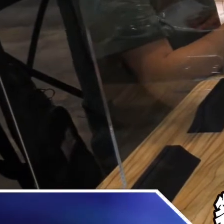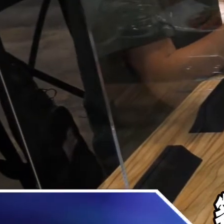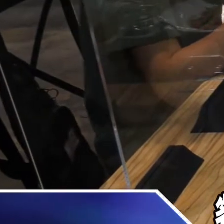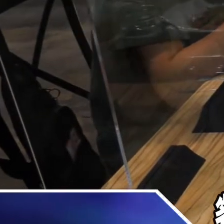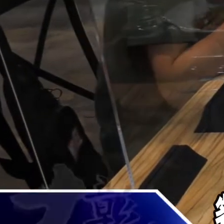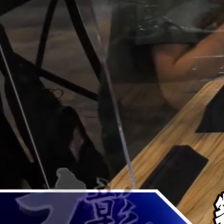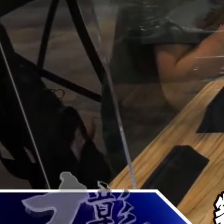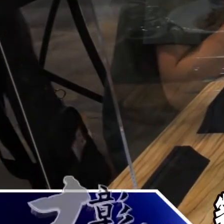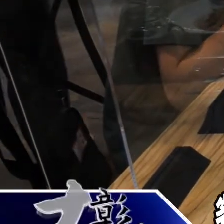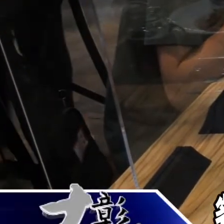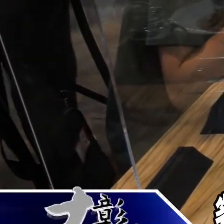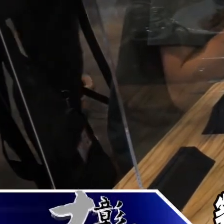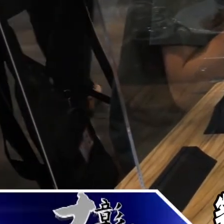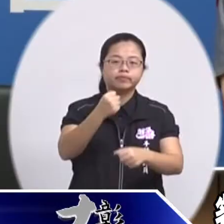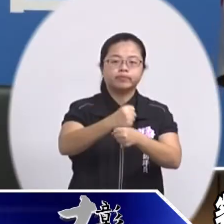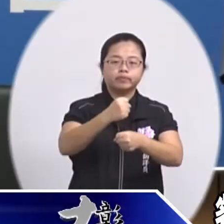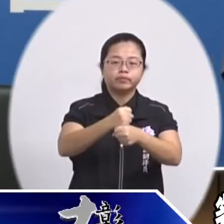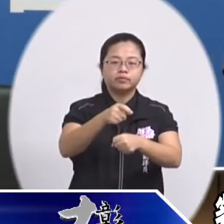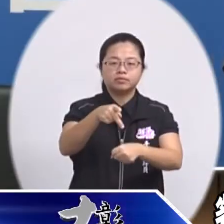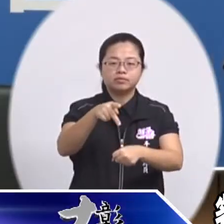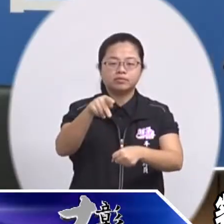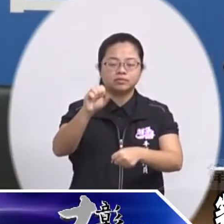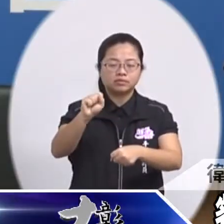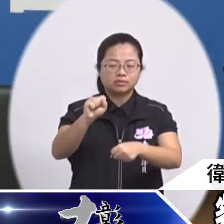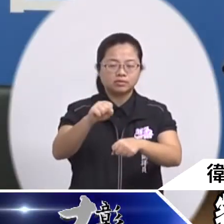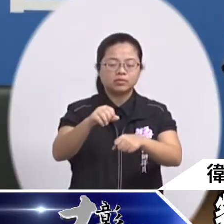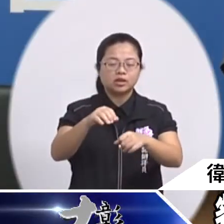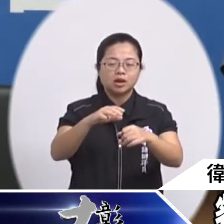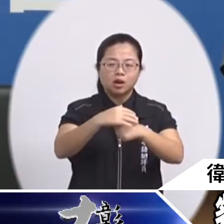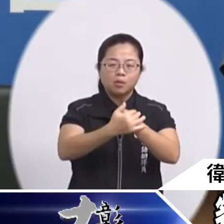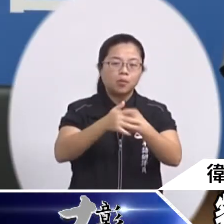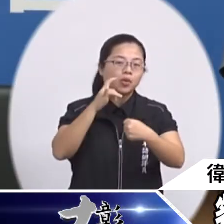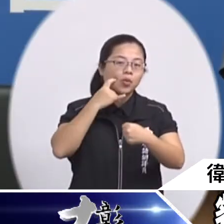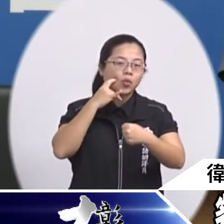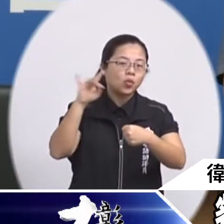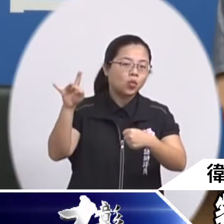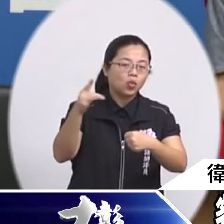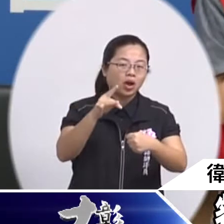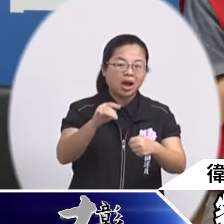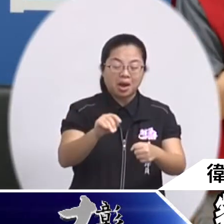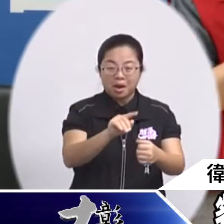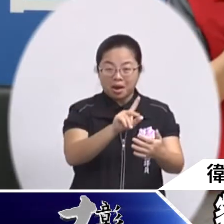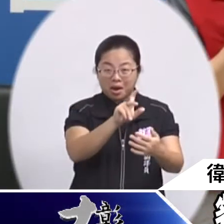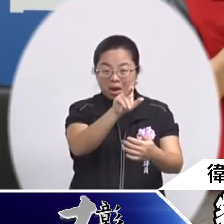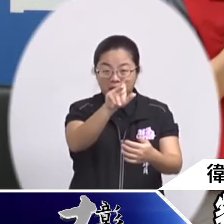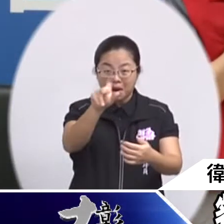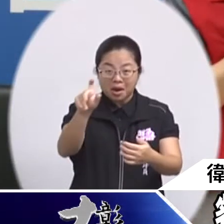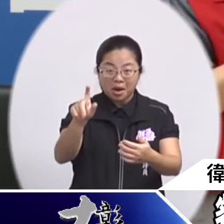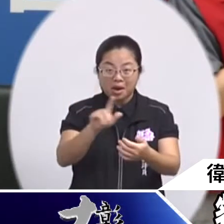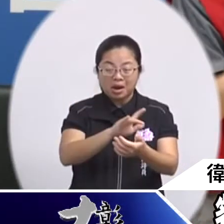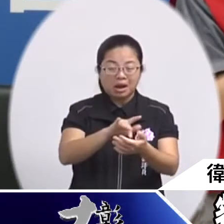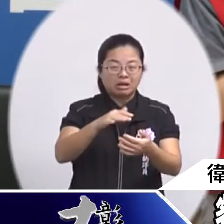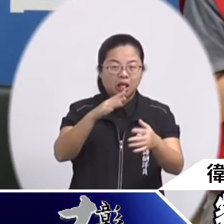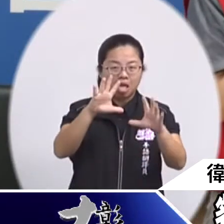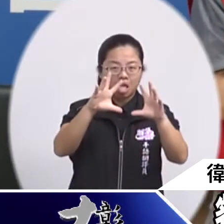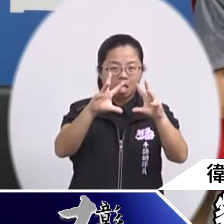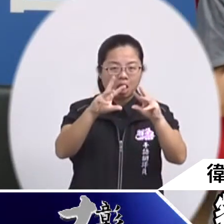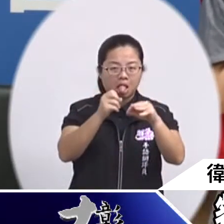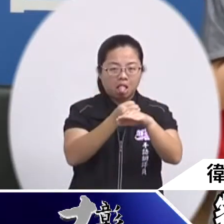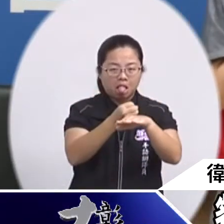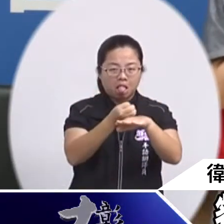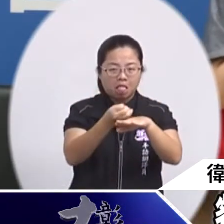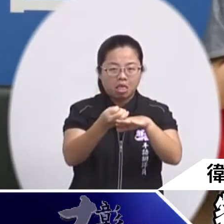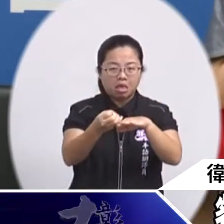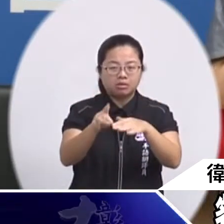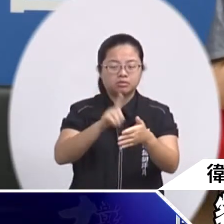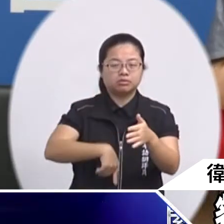用，虾米袂当用，就真重要。 像是保丽龙板、珍珠板，它一喷这个酒精哦，有时候这材质还会融化掉，所以它